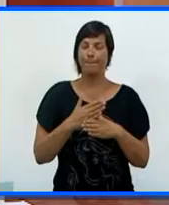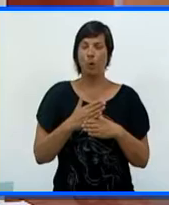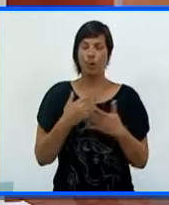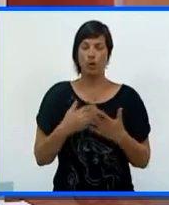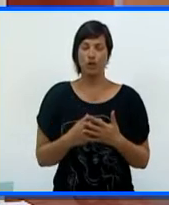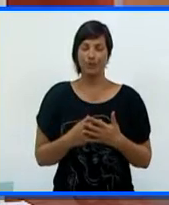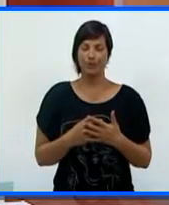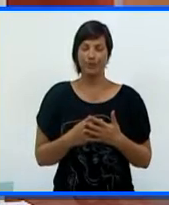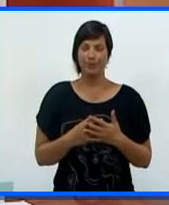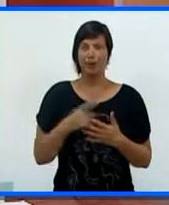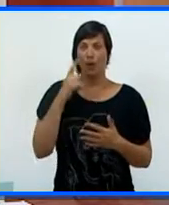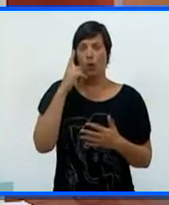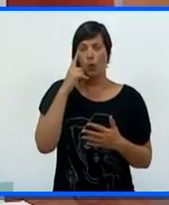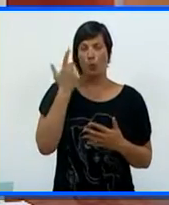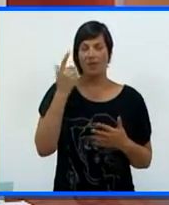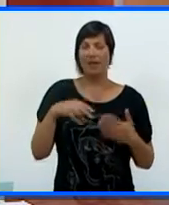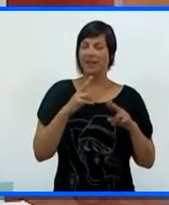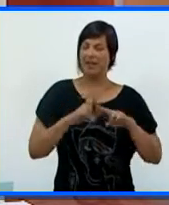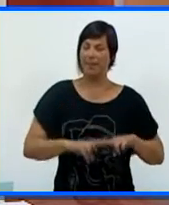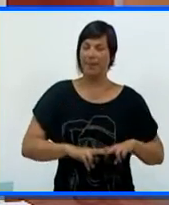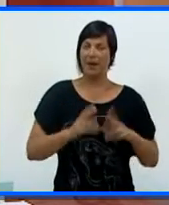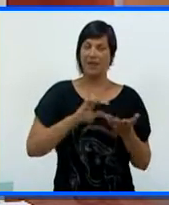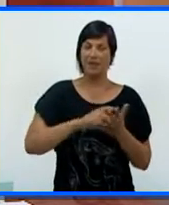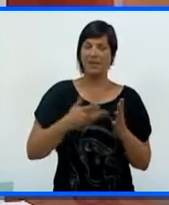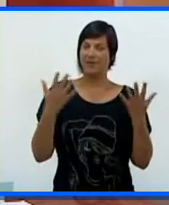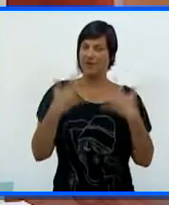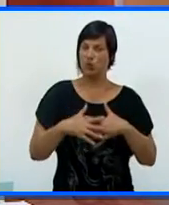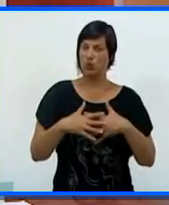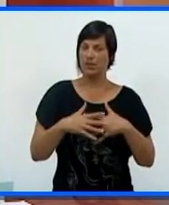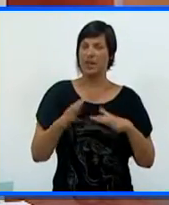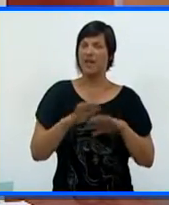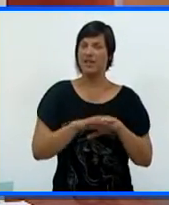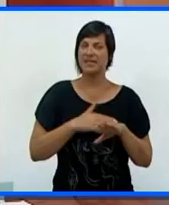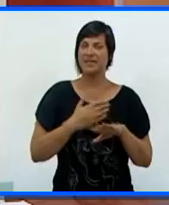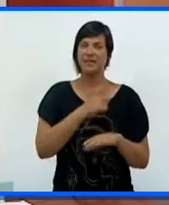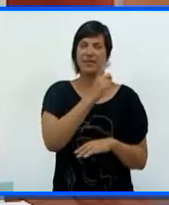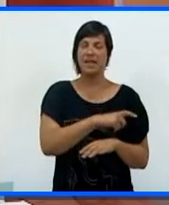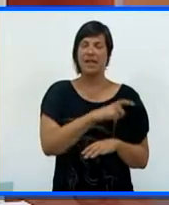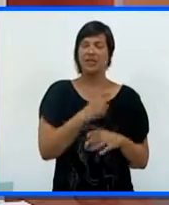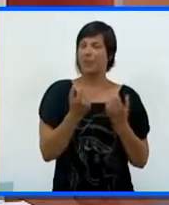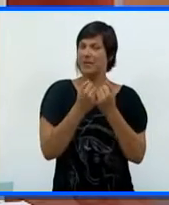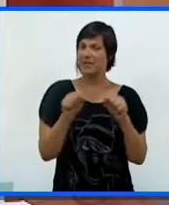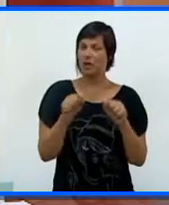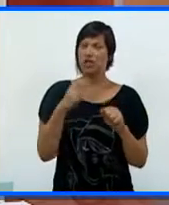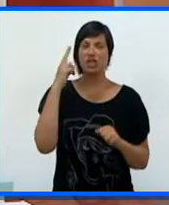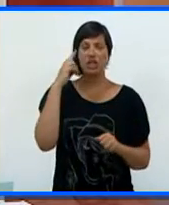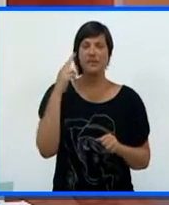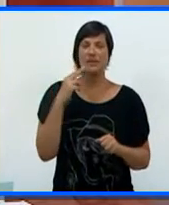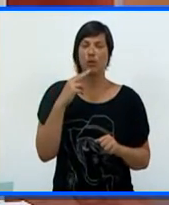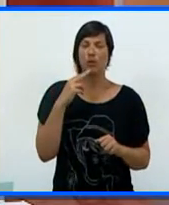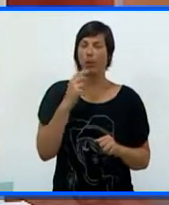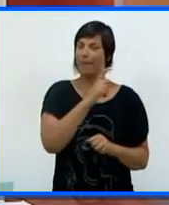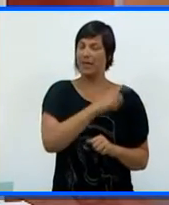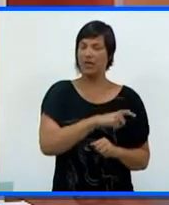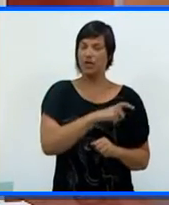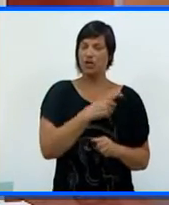u izboru. Upoznavanje sa pravima svih sustava skrbi za osobe sa oštećenim sluhom i